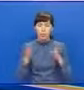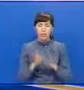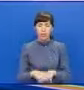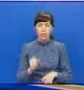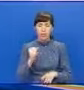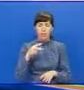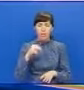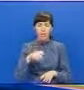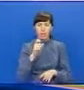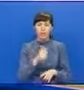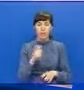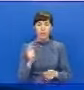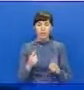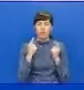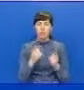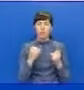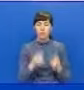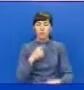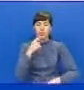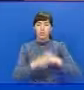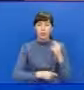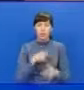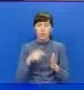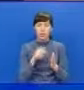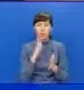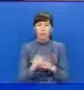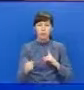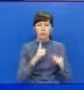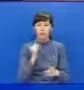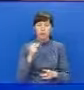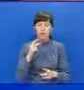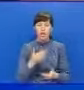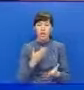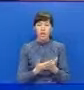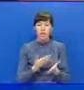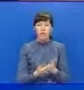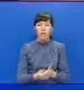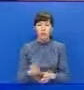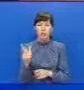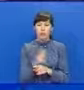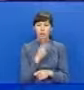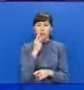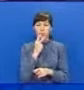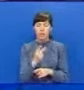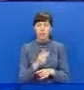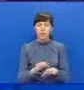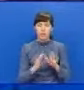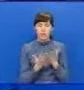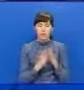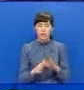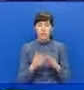алаш зиялысын ұлықтау қазіргі ұрпақтың парызы. Жиында алаш ардақтысы туралы бейнебаян көрсетіліп, кітап